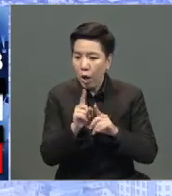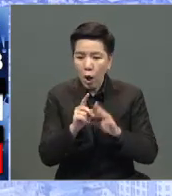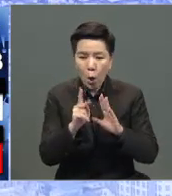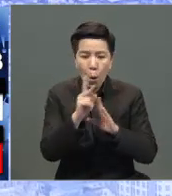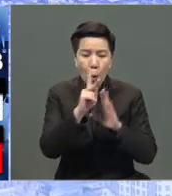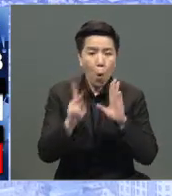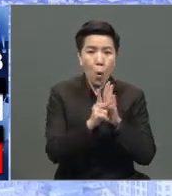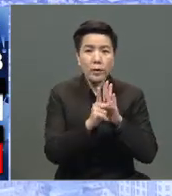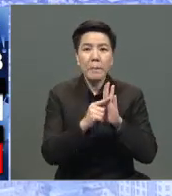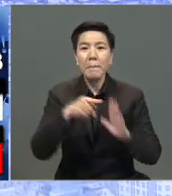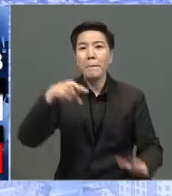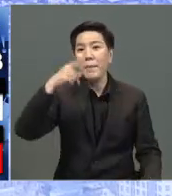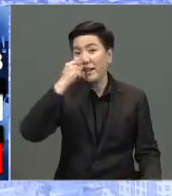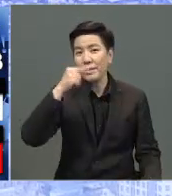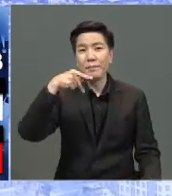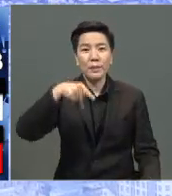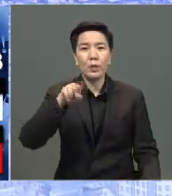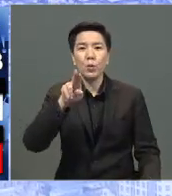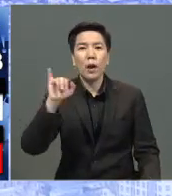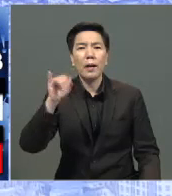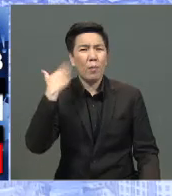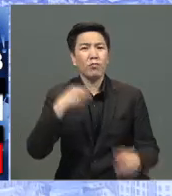จริงๆครับครับอยากขอขยายความเรื่องของการสังเกตอาการสักนิดนึงค่ะเมื่อสักครู่ช่วงต้นที่คุณหมอบอกว่าเน้นย้ำเรื่องของจมูกที่ไม่รับกลิ่นแน่นอนเรื่องของจมูกไม่รับกลิ่นลิ้นไม่รับรถแล้วก็อาการปวดหัวเนี่ยลักษณะจะคล้ายกับไข้หวัดใหญ่เราจะแยกยังไงสมมติว่าณวันนี้วันเมื่อวานนี้ลุกเดินทางไปที่ชุมชนมาแล้ววันนี้มีอาการลักษณะนั้นควรจะต้องไปตรวจไหมคะหรือจะทำยังไงเราจะรู้สึกว่าเราควรไปตรวจหรือไม่ตรวจกลับตอนนี้ไปได้เลยครับเพราะว่ามาตรการผ่อนคลายของทางภาครัฐของเราตรงนี้ในการผ่อนคลายที่เป็นคะเรียกข้อกำหนดของพี่uiที่ว่านี้ก็ผ่อนมาตั้งนานแล้วนะครับไข้นี่มันจะเป็นว่าต้องมีใครจริงๆนะครับมีประวัติว่ามี